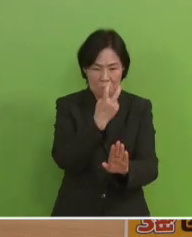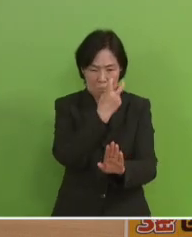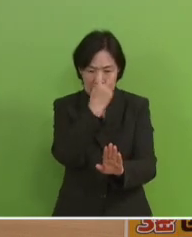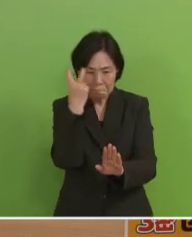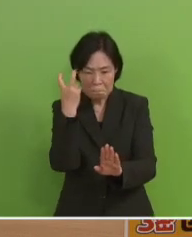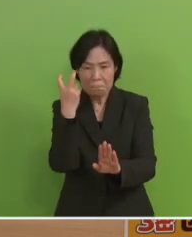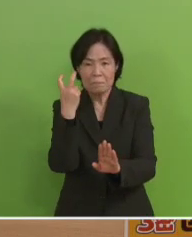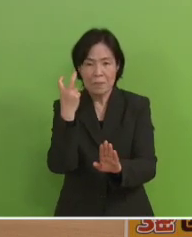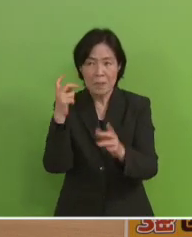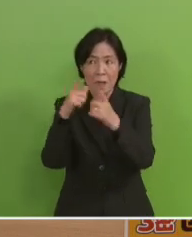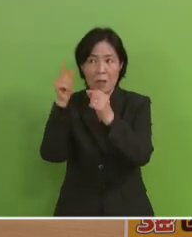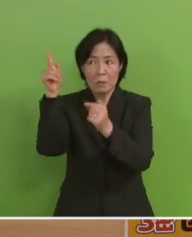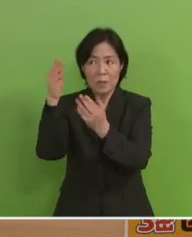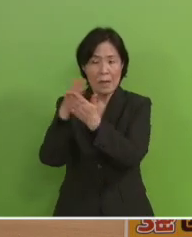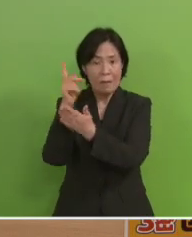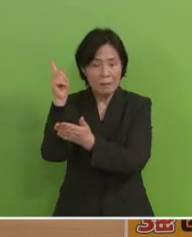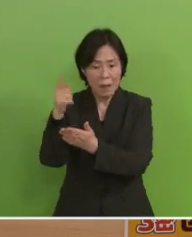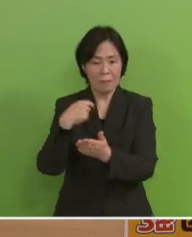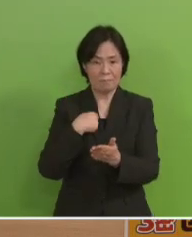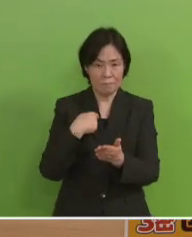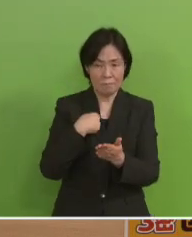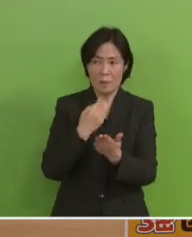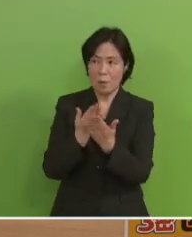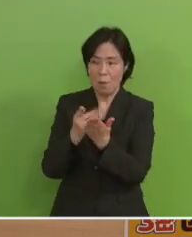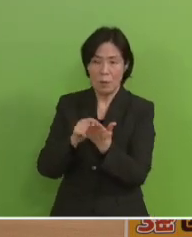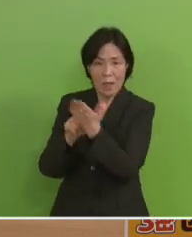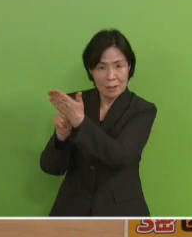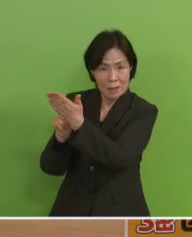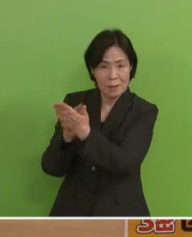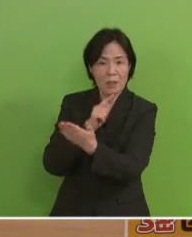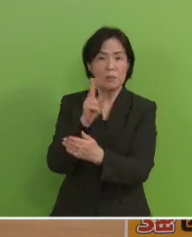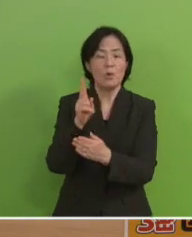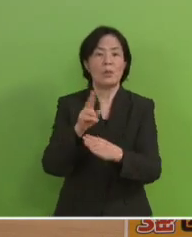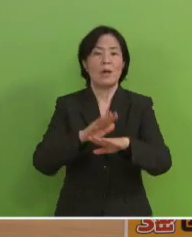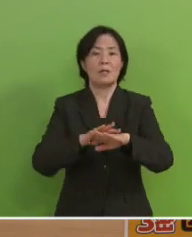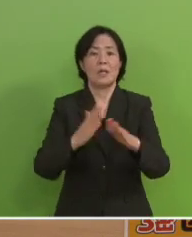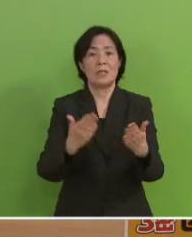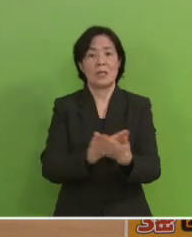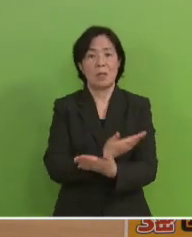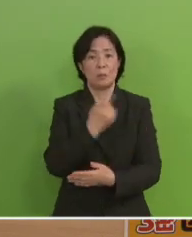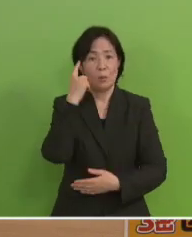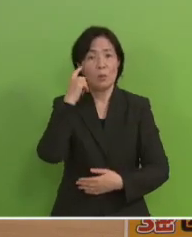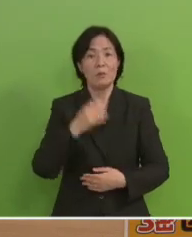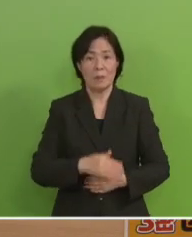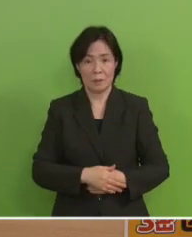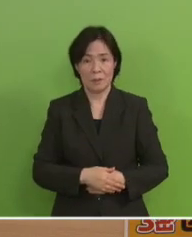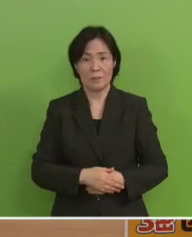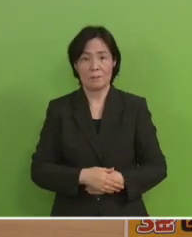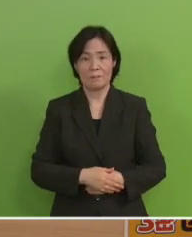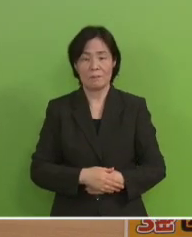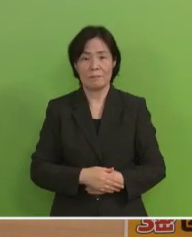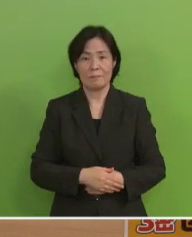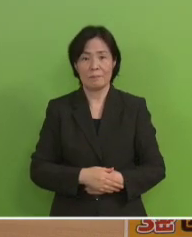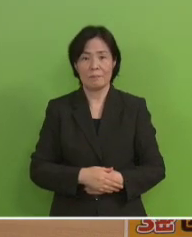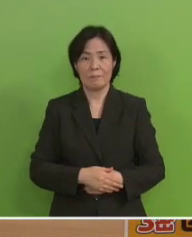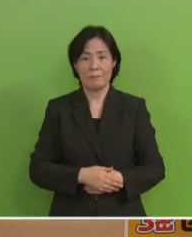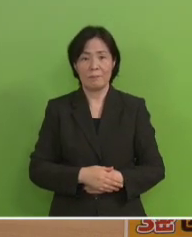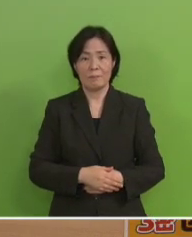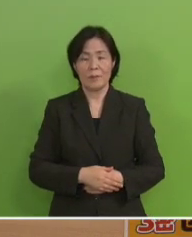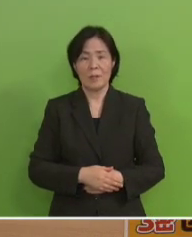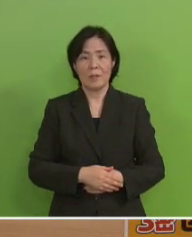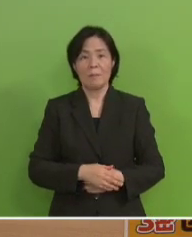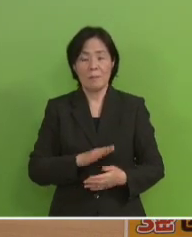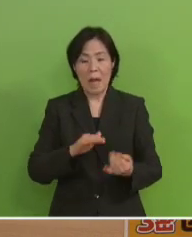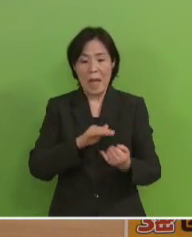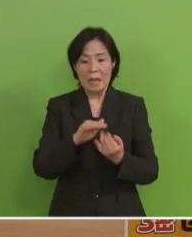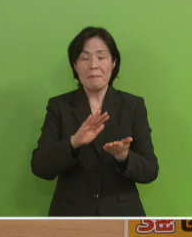国が判断したりこちらから要請したりということになると思いますけれどもあのそう今